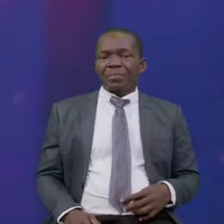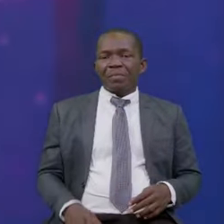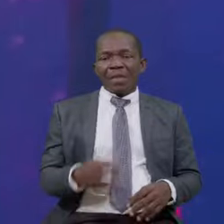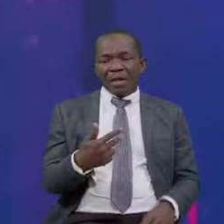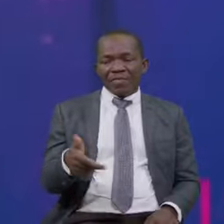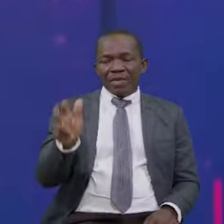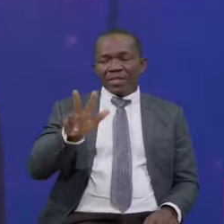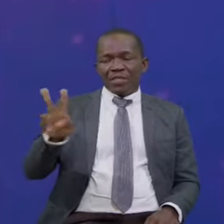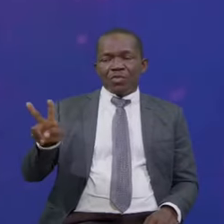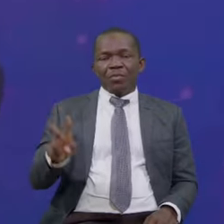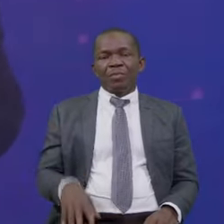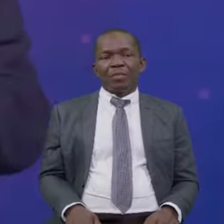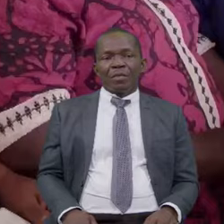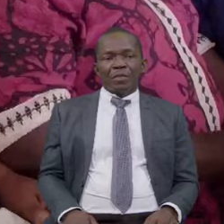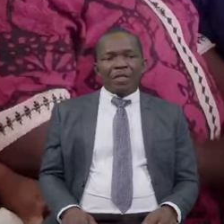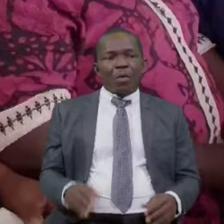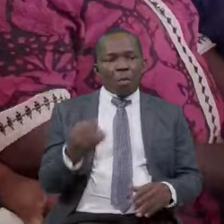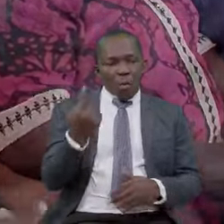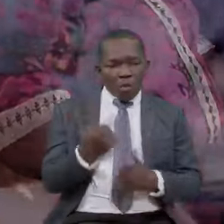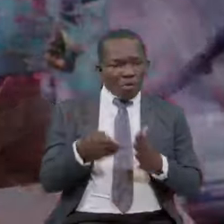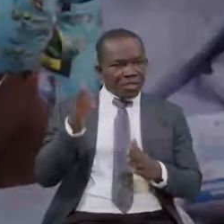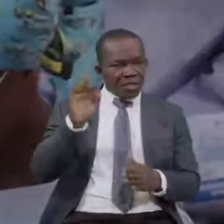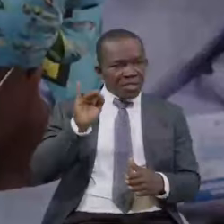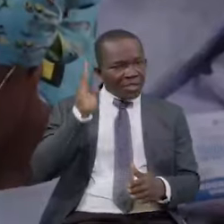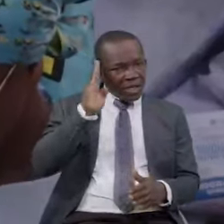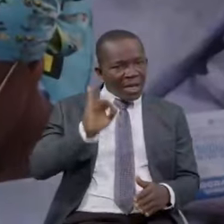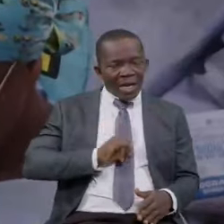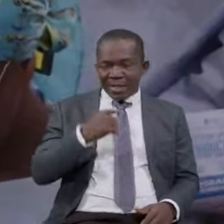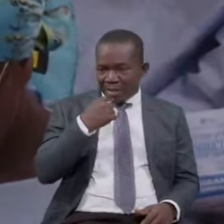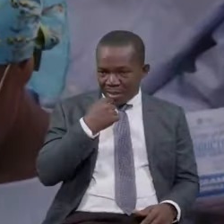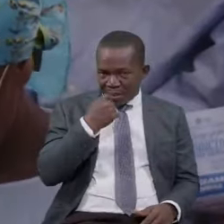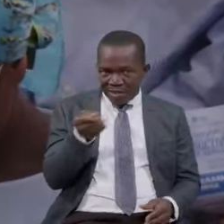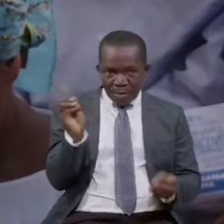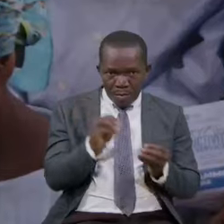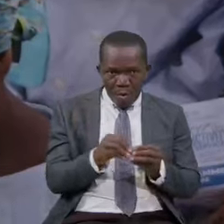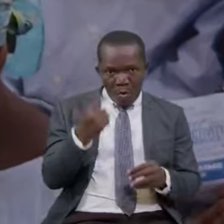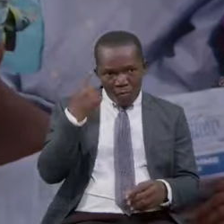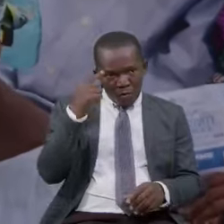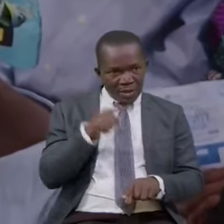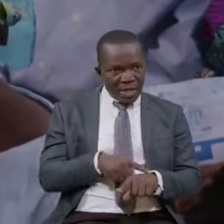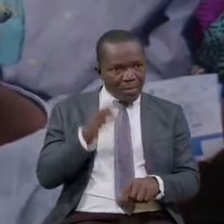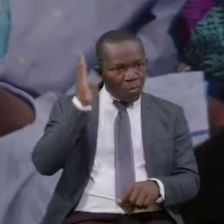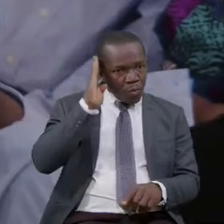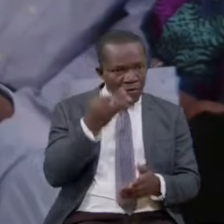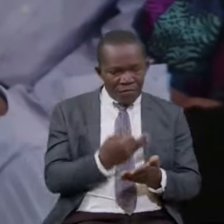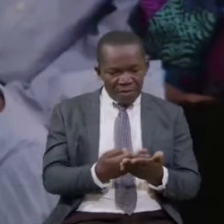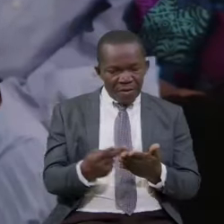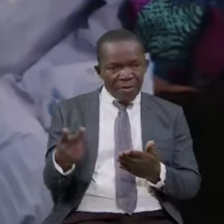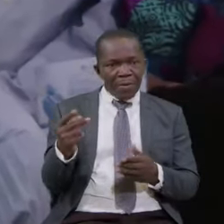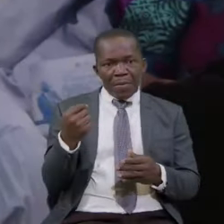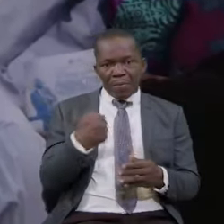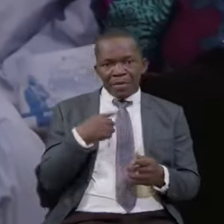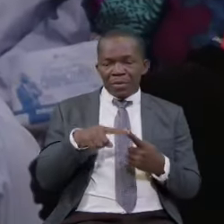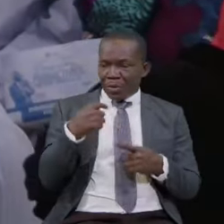et que diraai-je encore quand le temps me manquerait de parler de Gidéon de Barak de